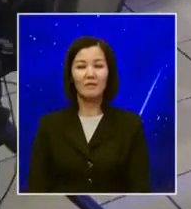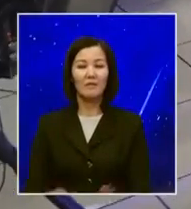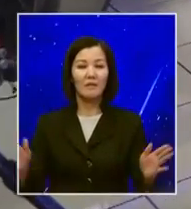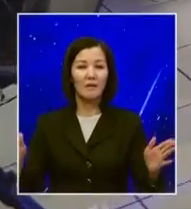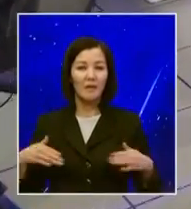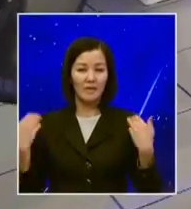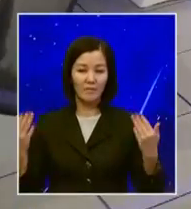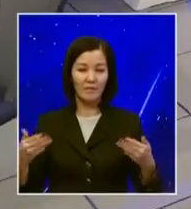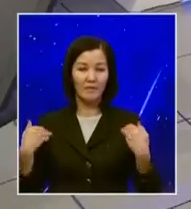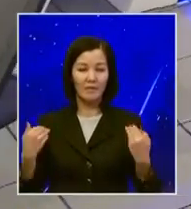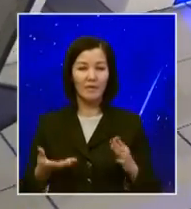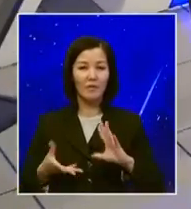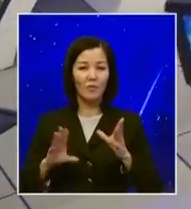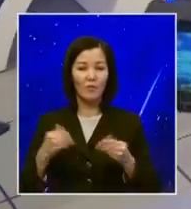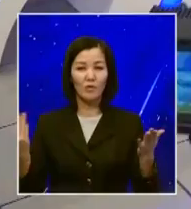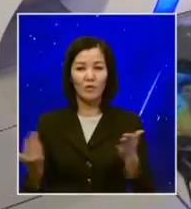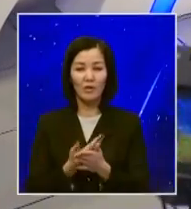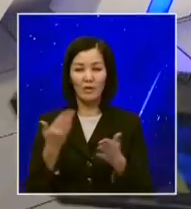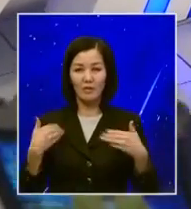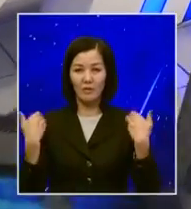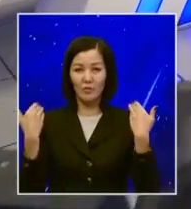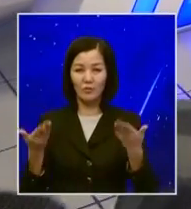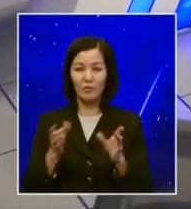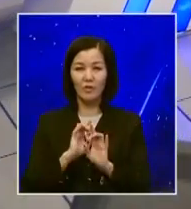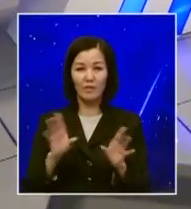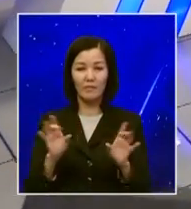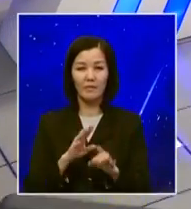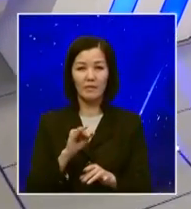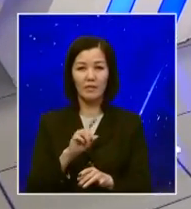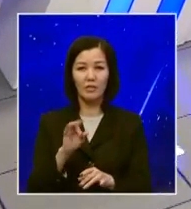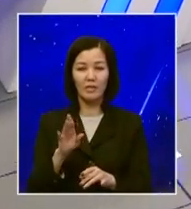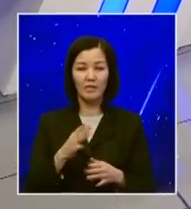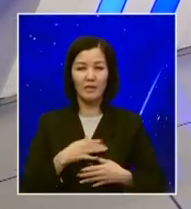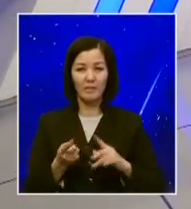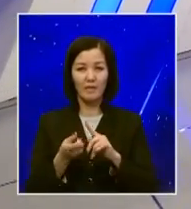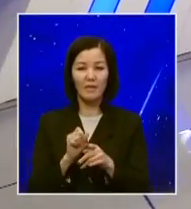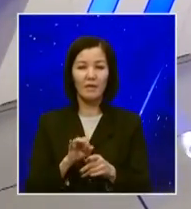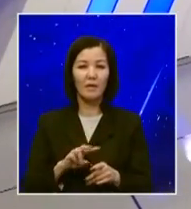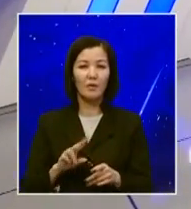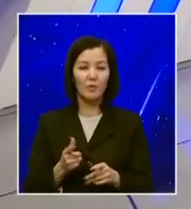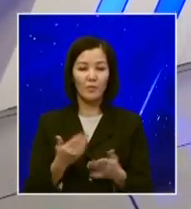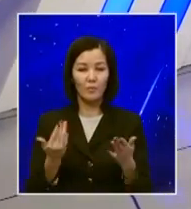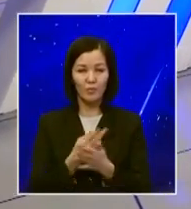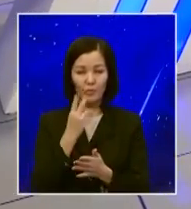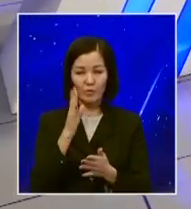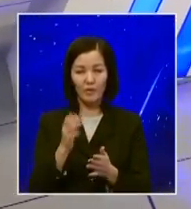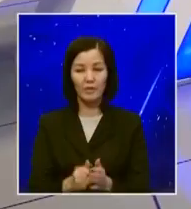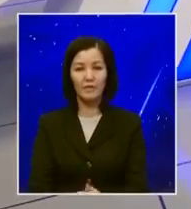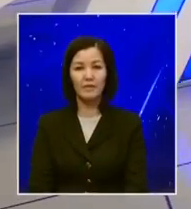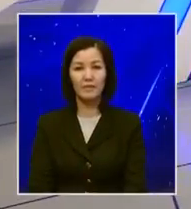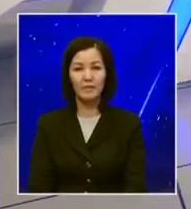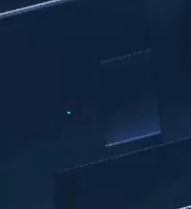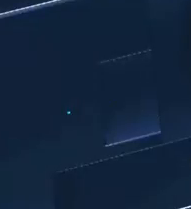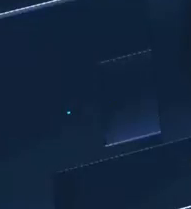Армистар аймақтың бастарнасының тікелей эфирінде жаңалықтар. Студияда Жазира Исаева, Сурда аудармада Айгүл Жұмашқызы. Бүгін көретіндеріңіз.